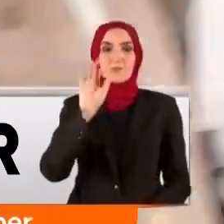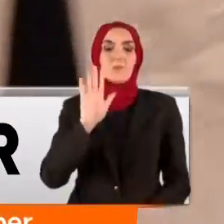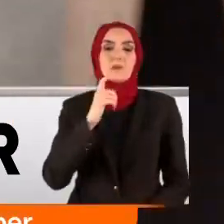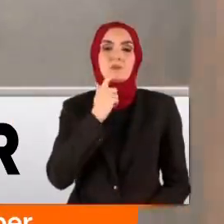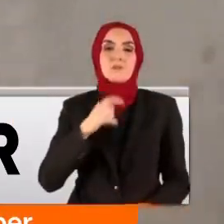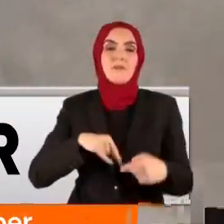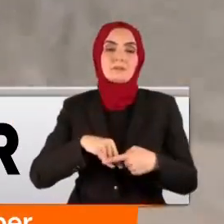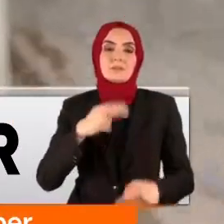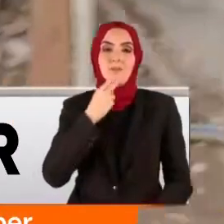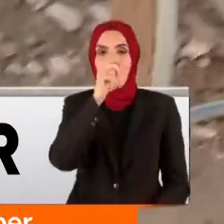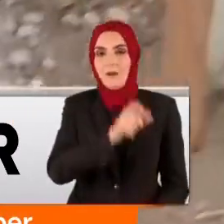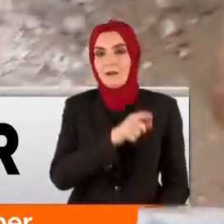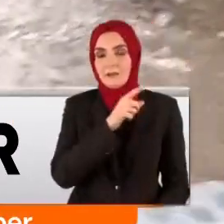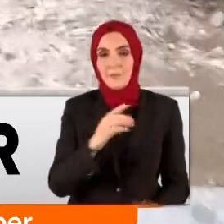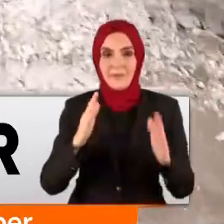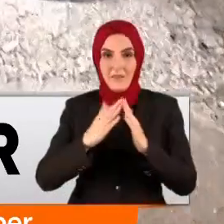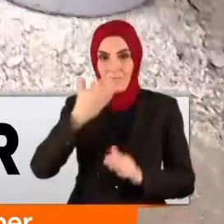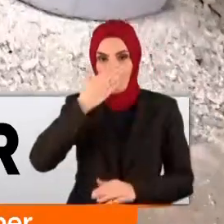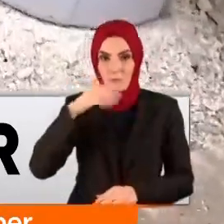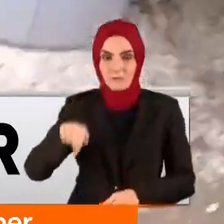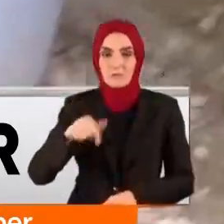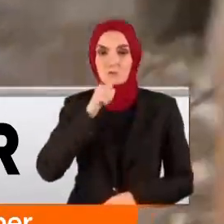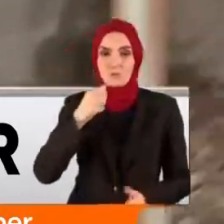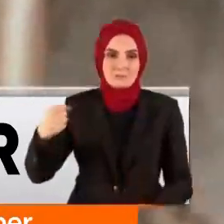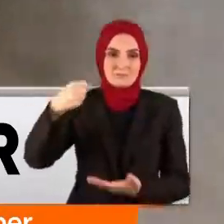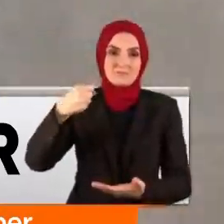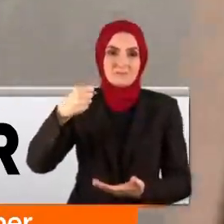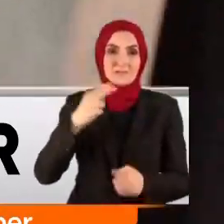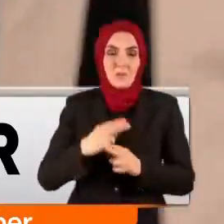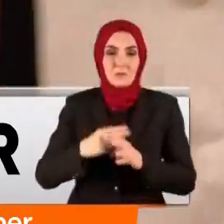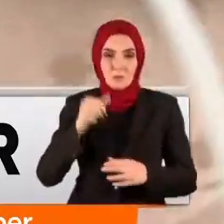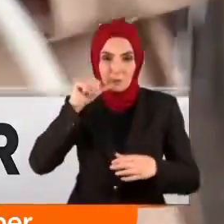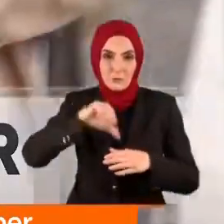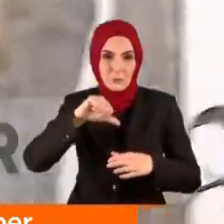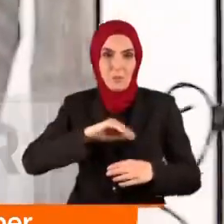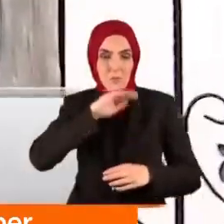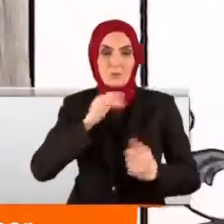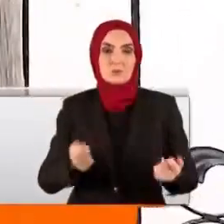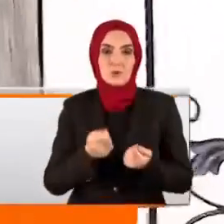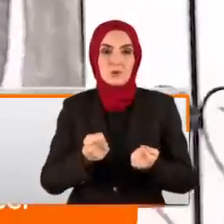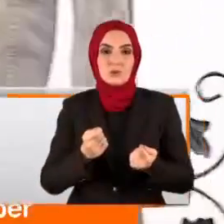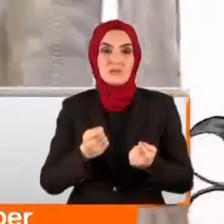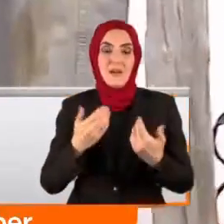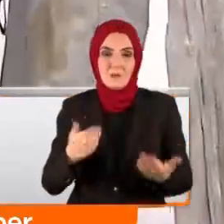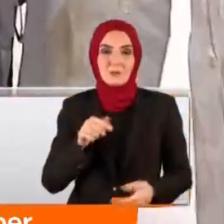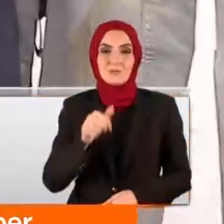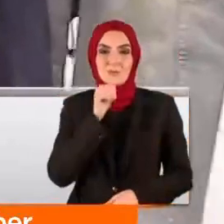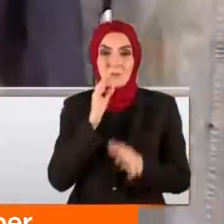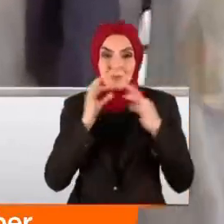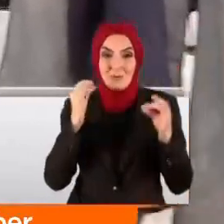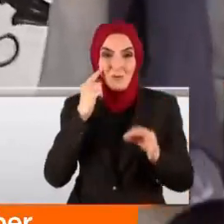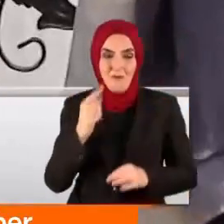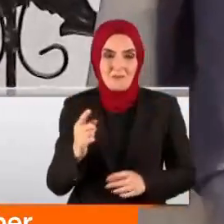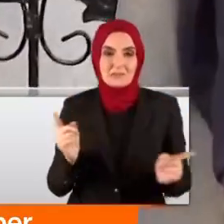bulunan su bidonlarını alelacele doldurmaya çalıştı ama işte o su mutluluğu çok kısa sürdü. Çünkü su tankeri